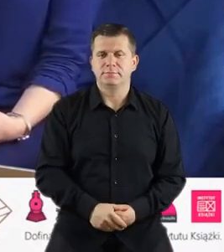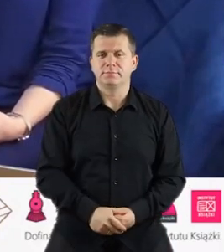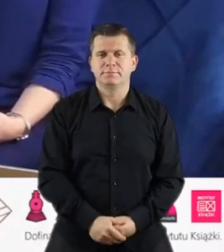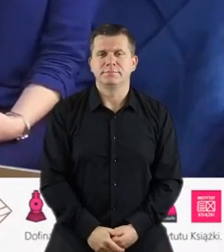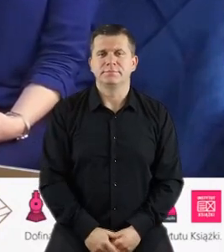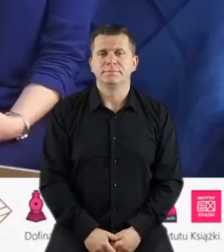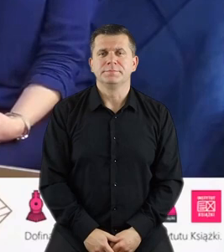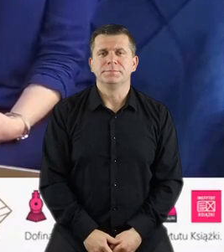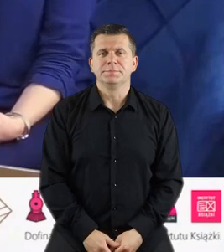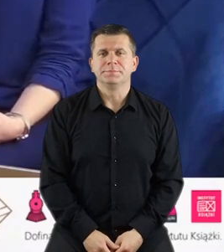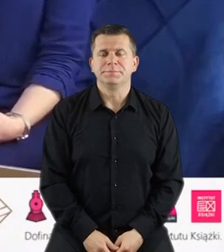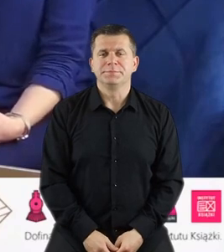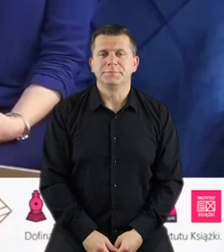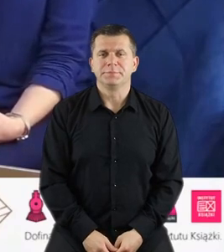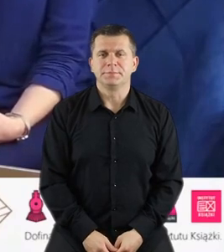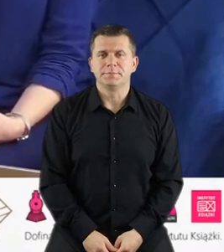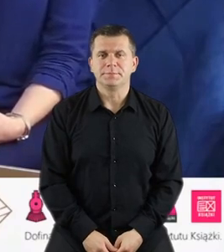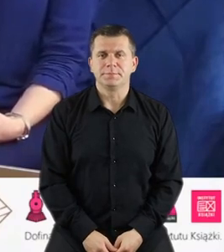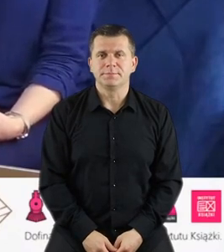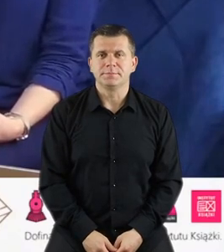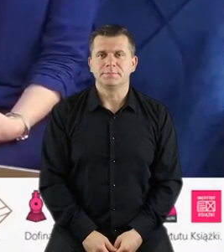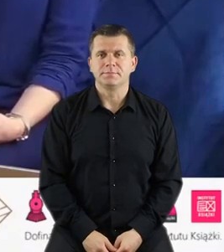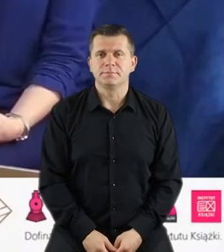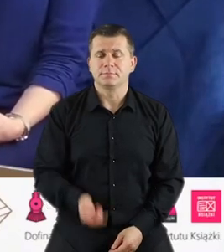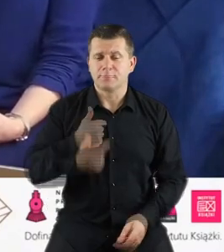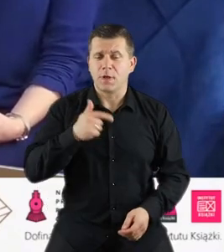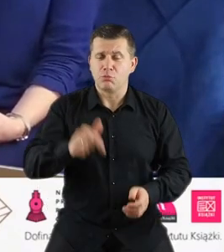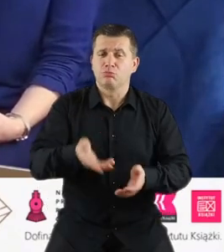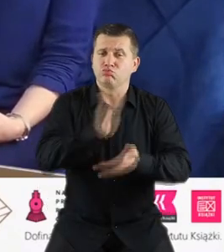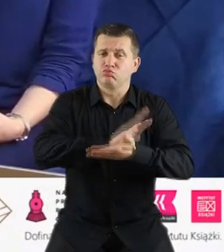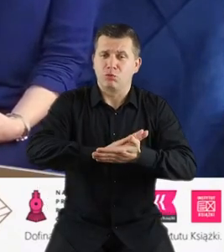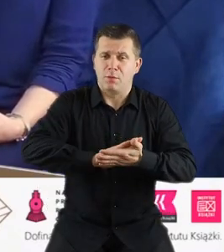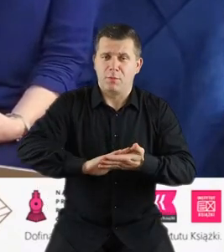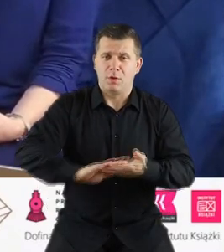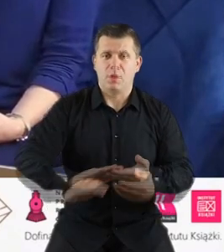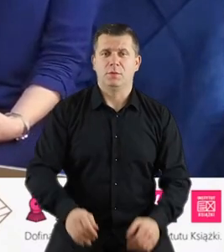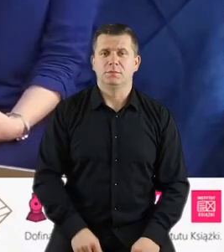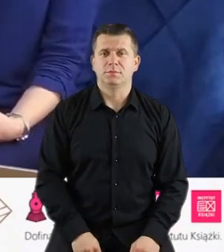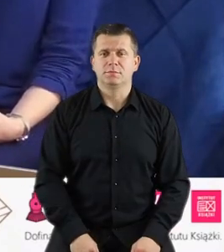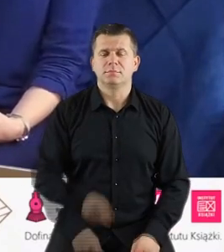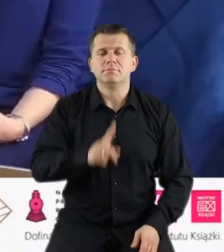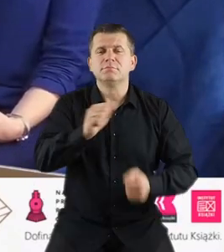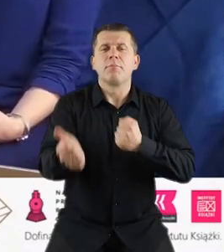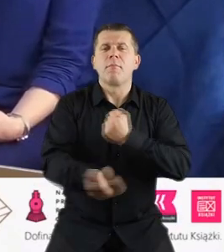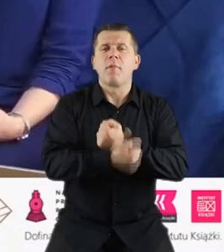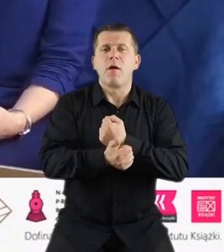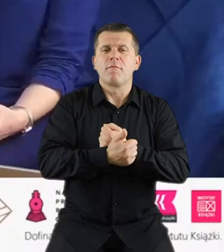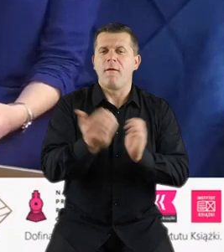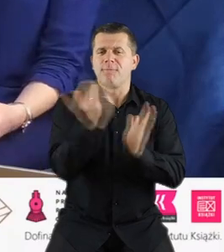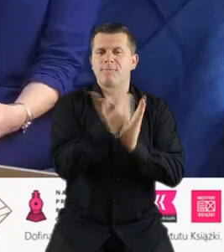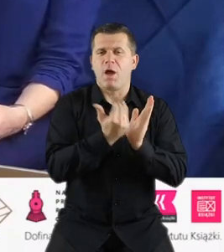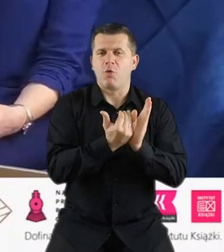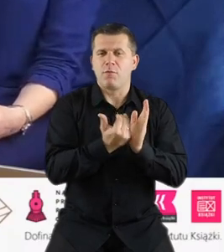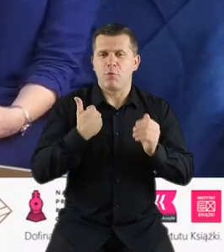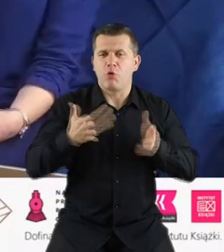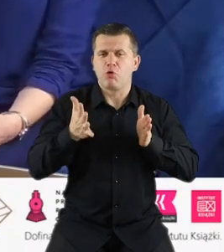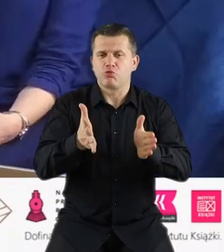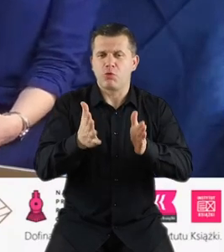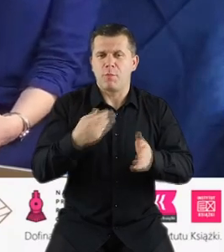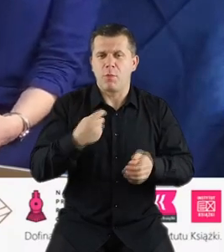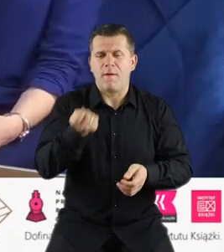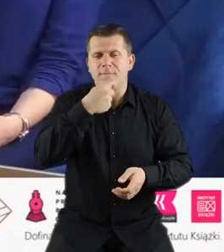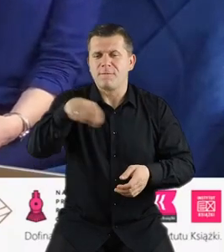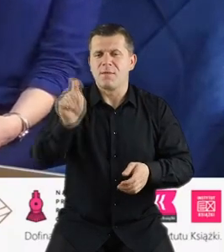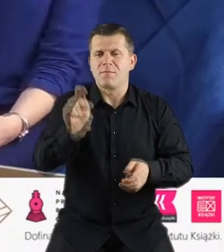niezależnych od nas tutaj. No muszę przeprosić, tak, to wynikało to z warunków na drodze. Wyjeżdżając